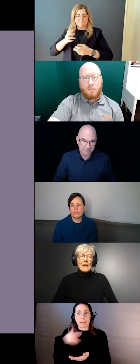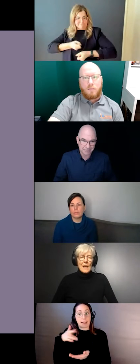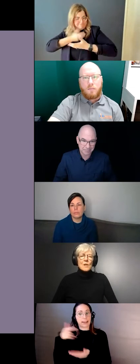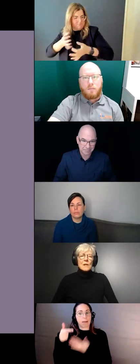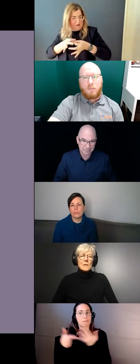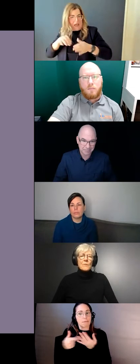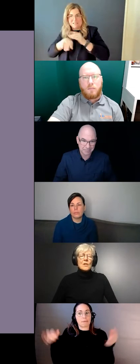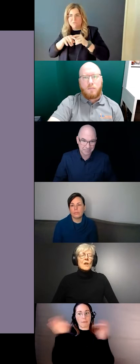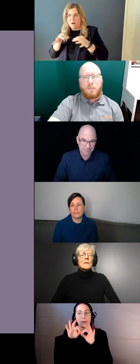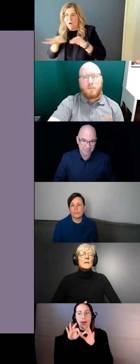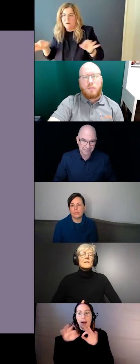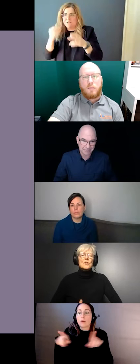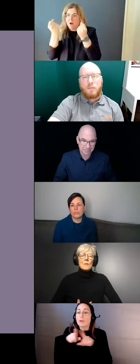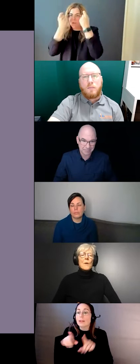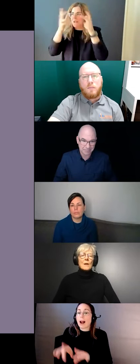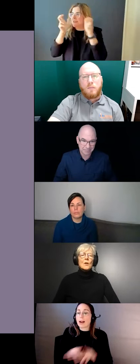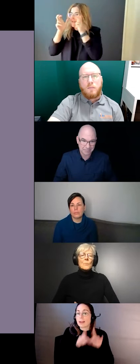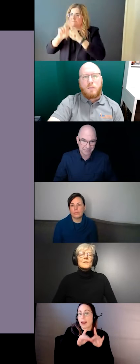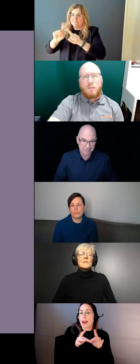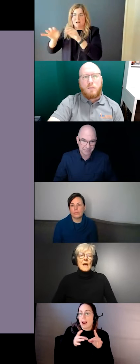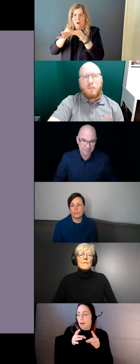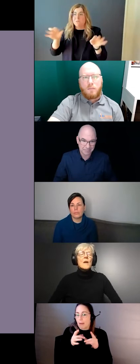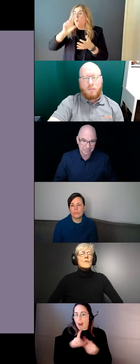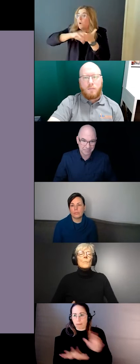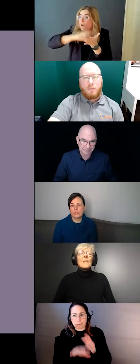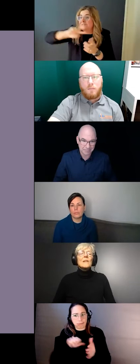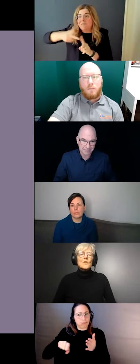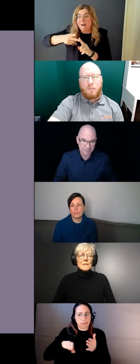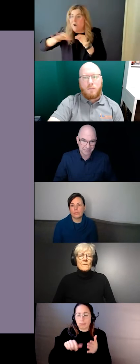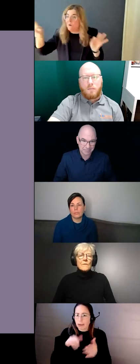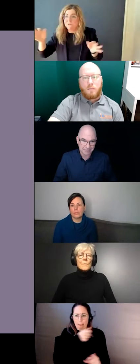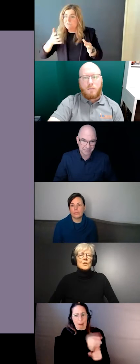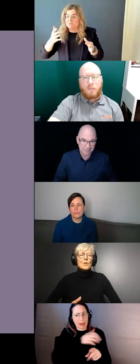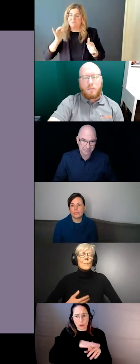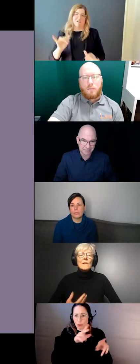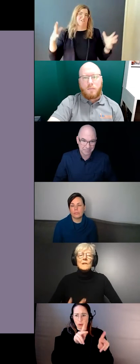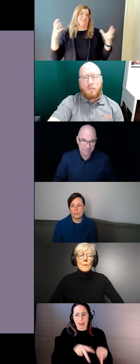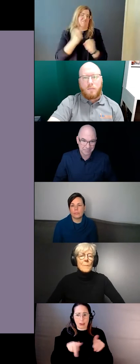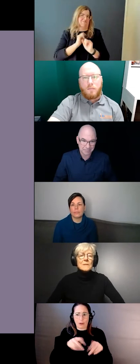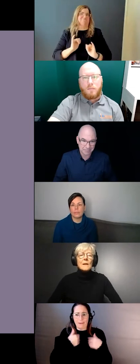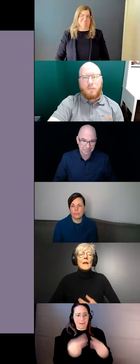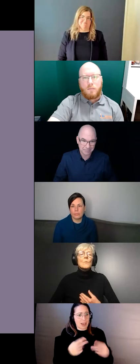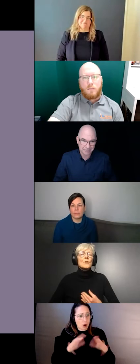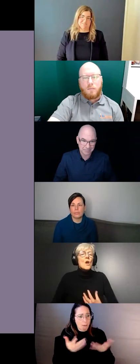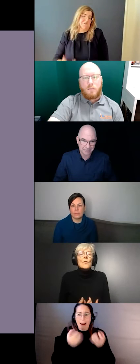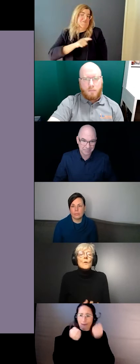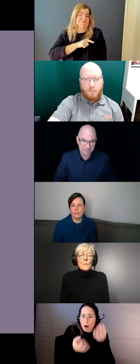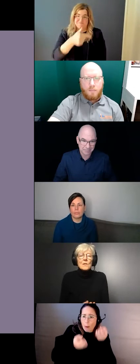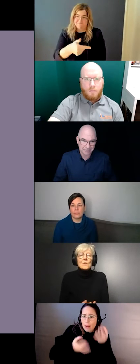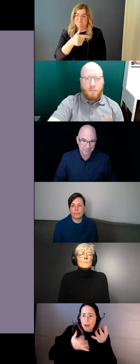que la dépravation des langues a un impact sur la vie d'une personne, leur capacité de recevoir de l'information, la capacité de prendre une deuxième langue, la